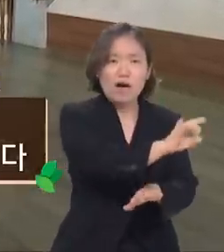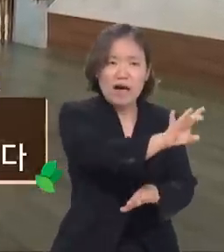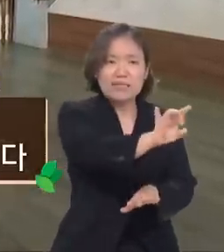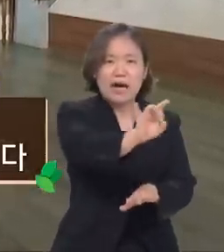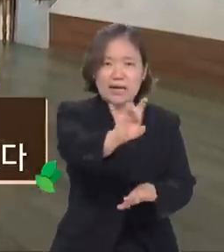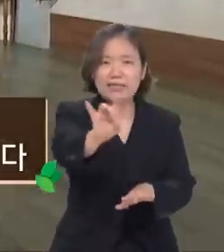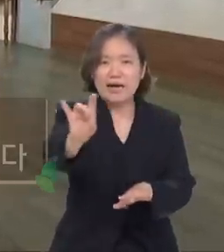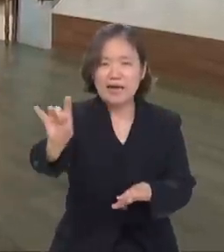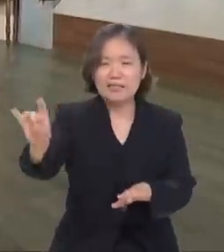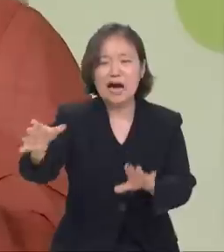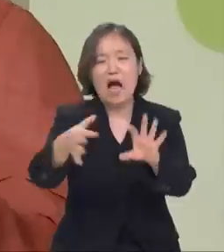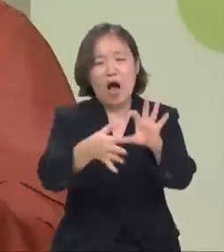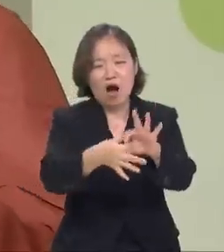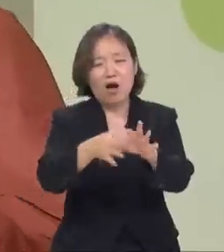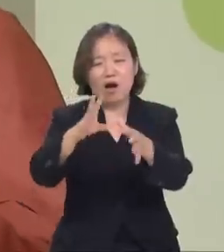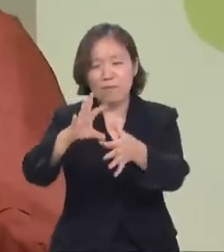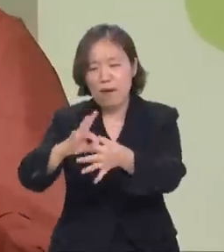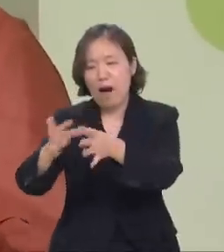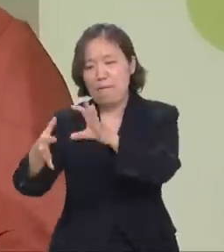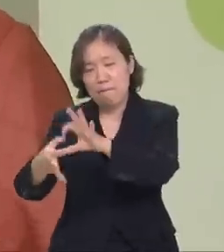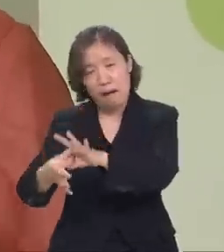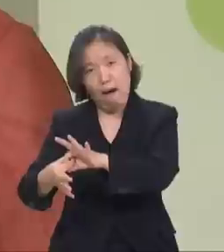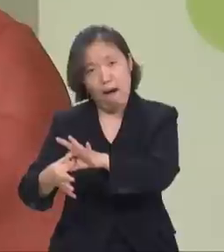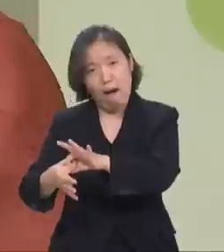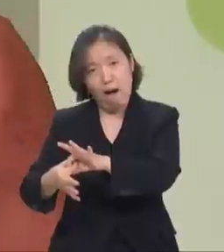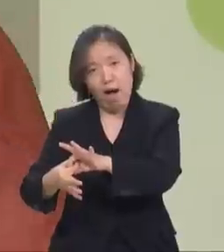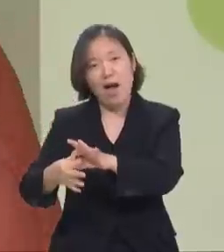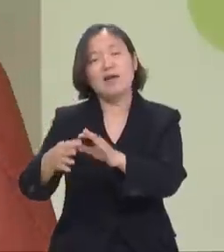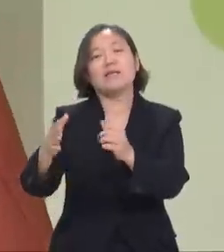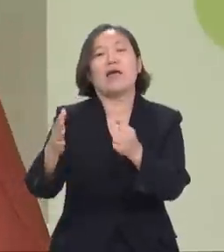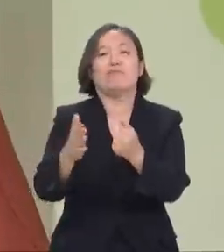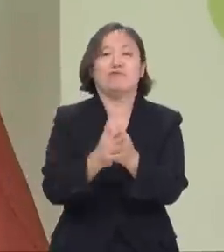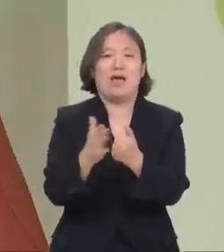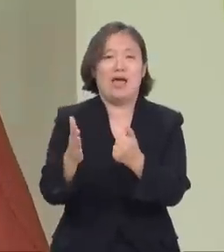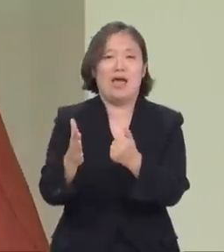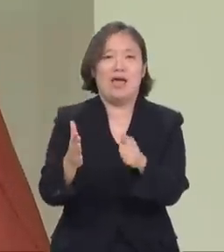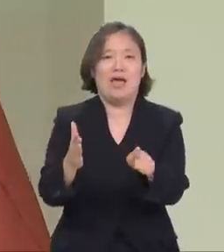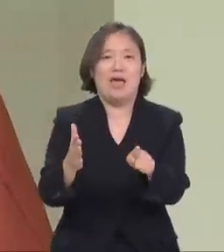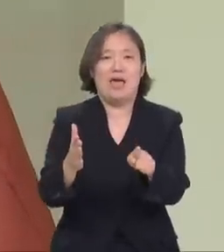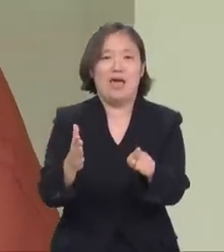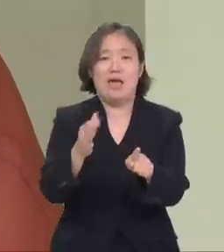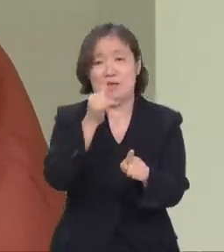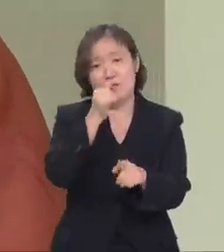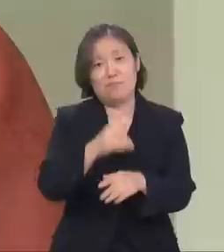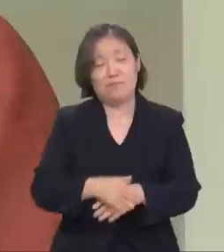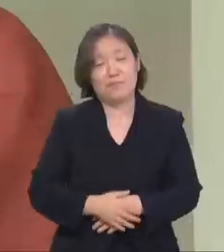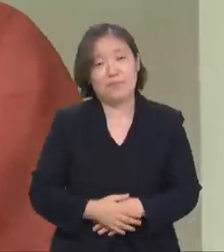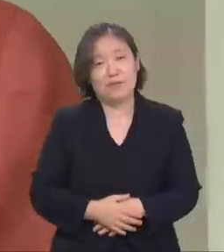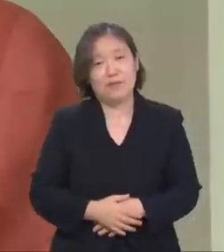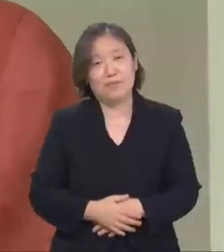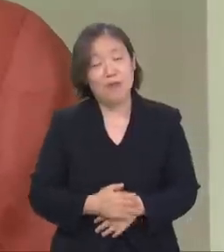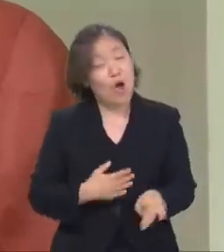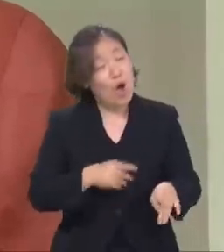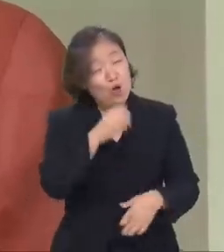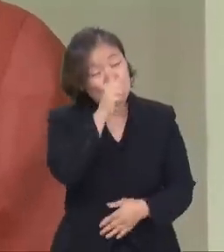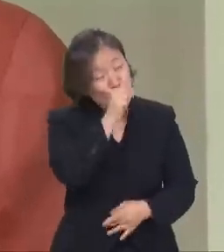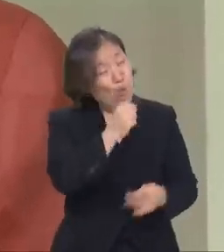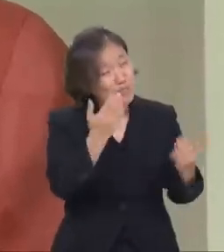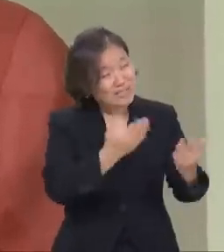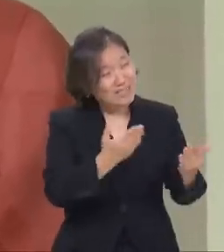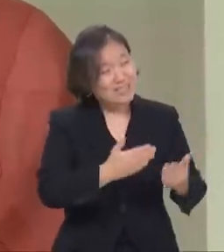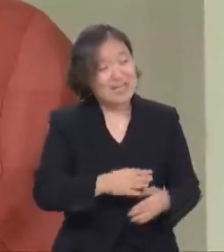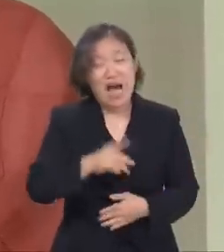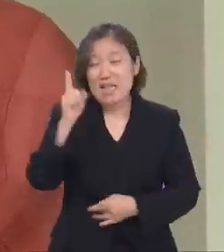얽히고 살피면서 이와 같은 존재들의 세계가 펼쳐지게 되는 겁니다 결국 좋은 일도 나쁜